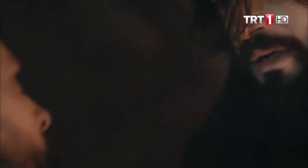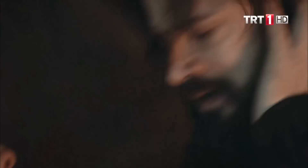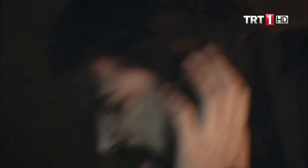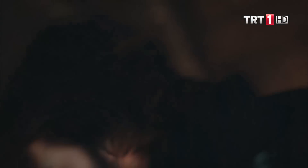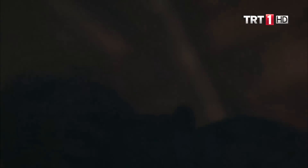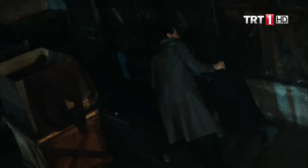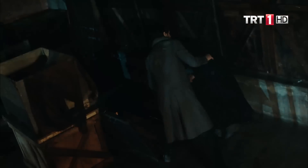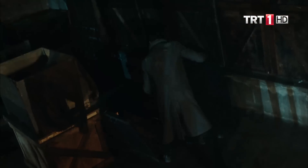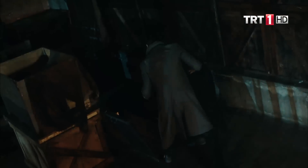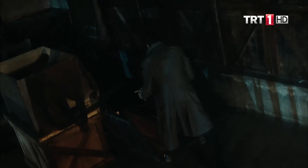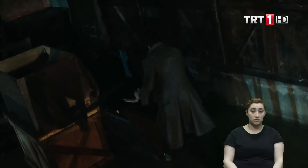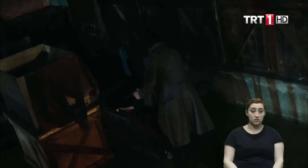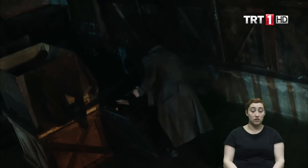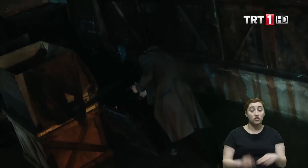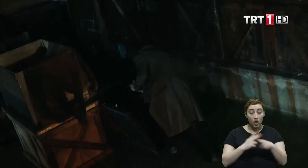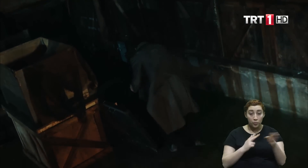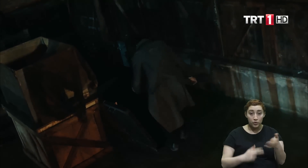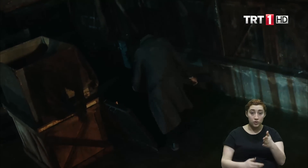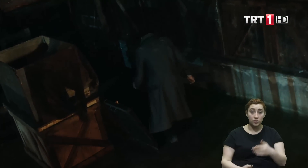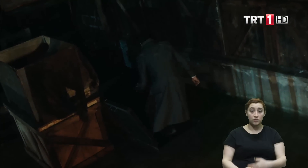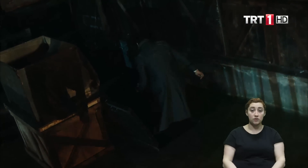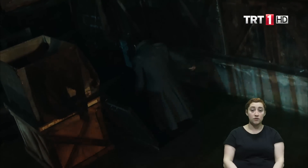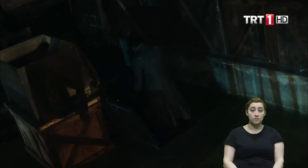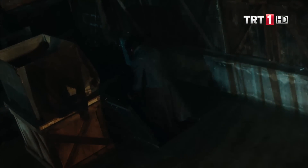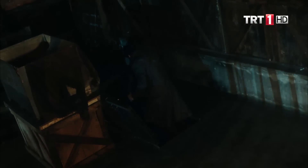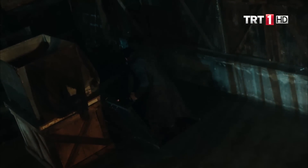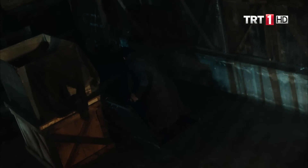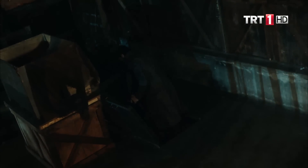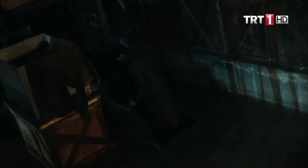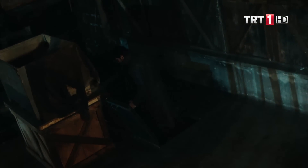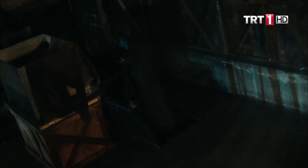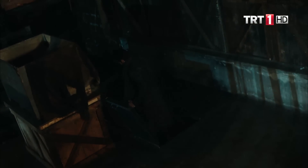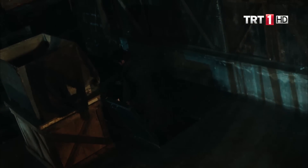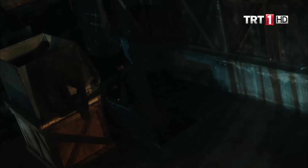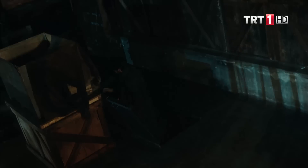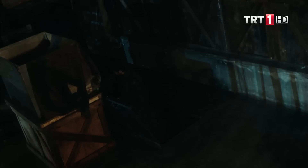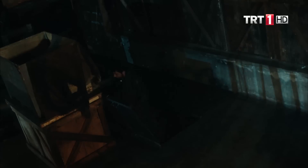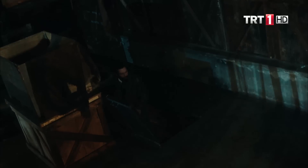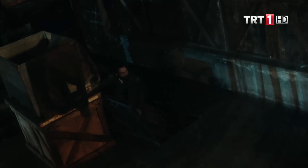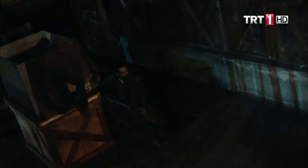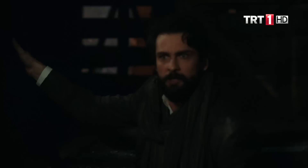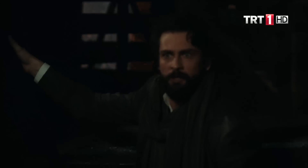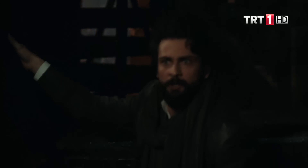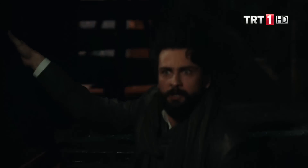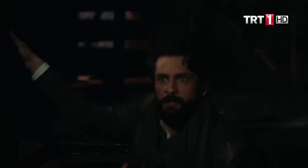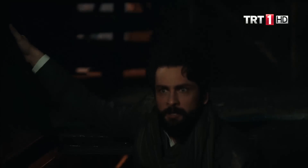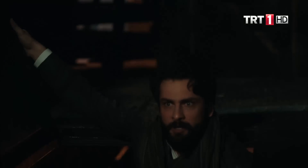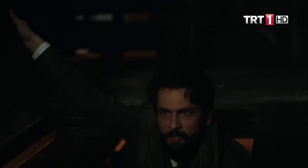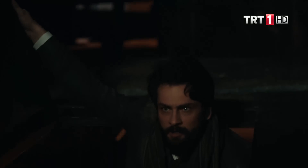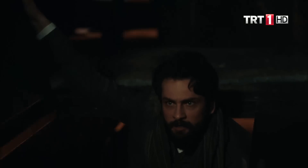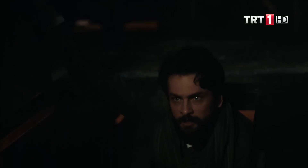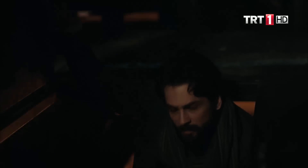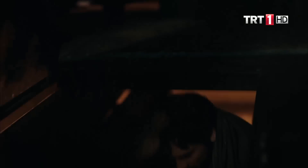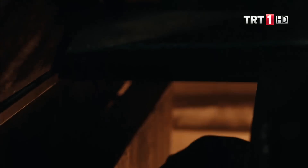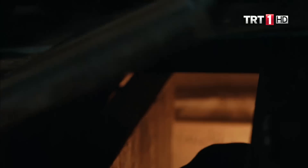Sana! Kendisi de arkasından girdi, etrafı kolaçan